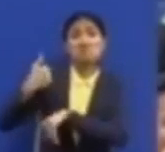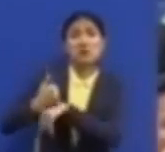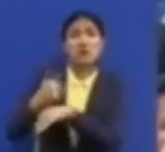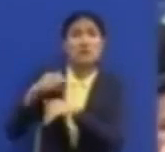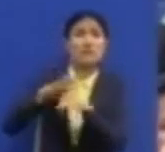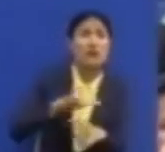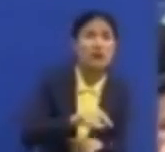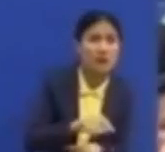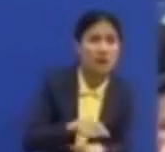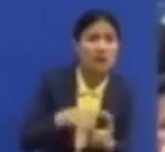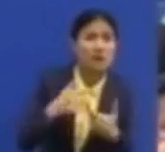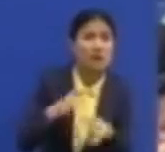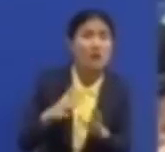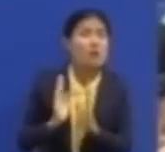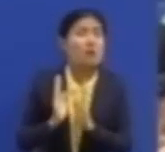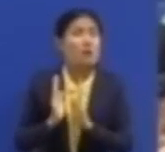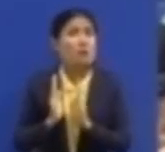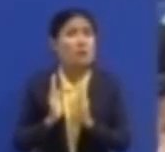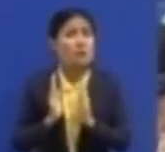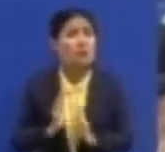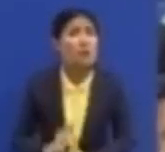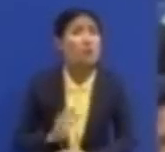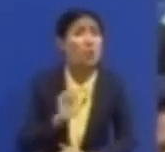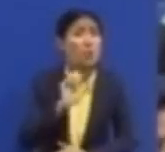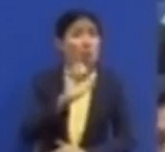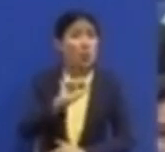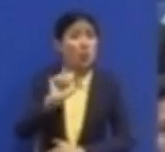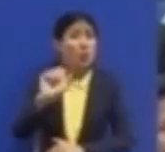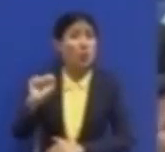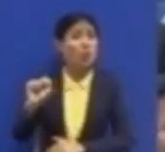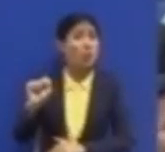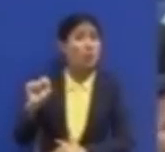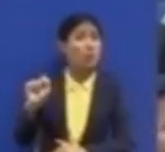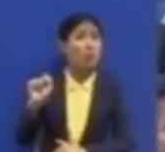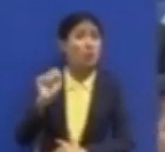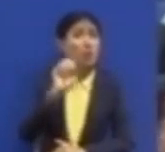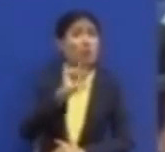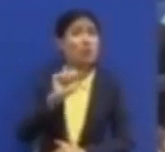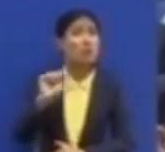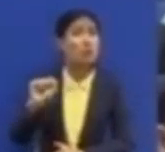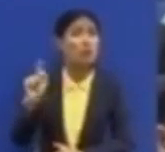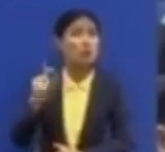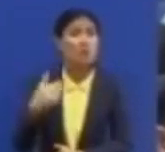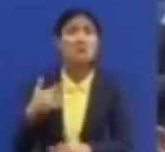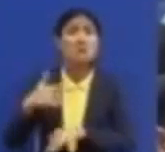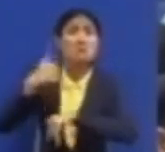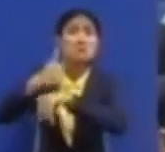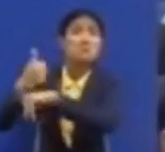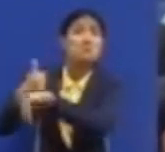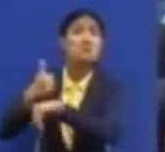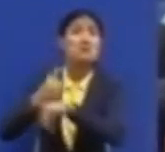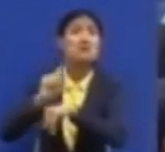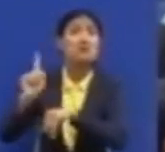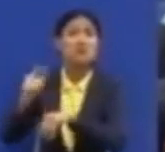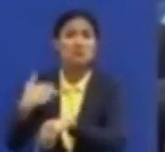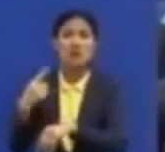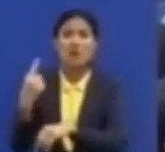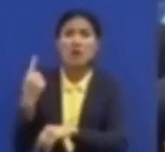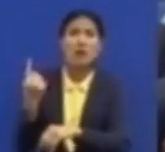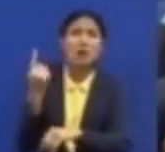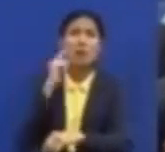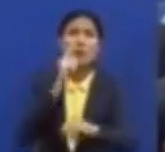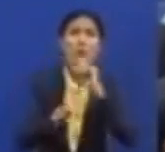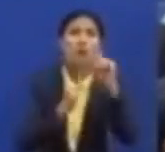จากท่านผู้แทนที่เป็นผู้หลักผู้ใหญ่ของสภาแห่งนี้โต้ตอบว่าในสภาของเรานั้นก็ยังมีคนดีมากม